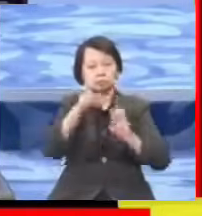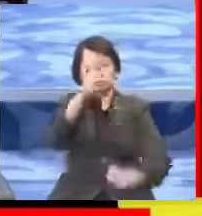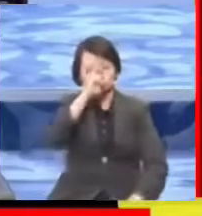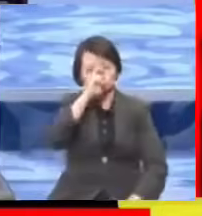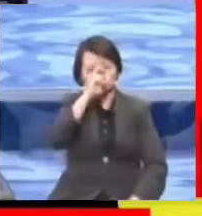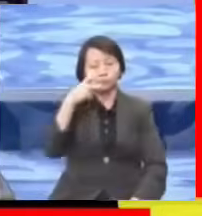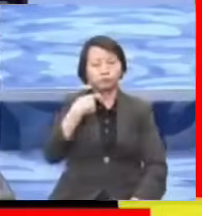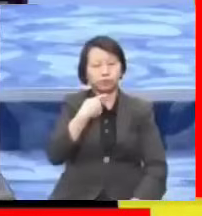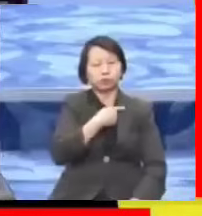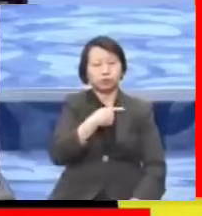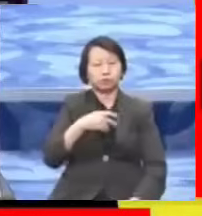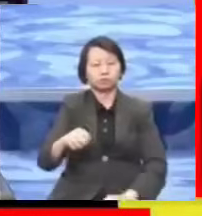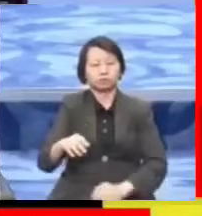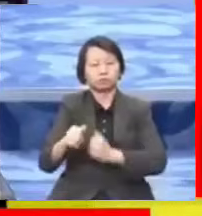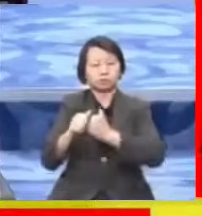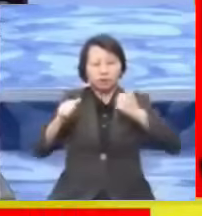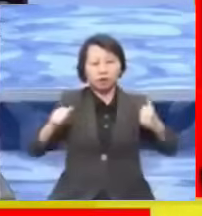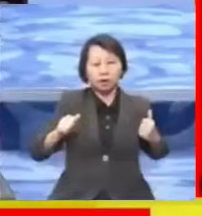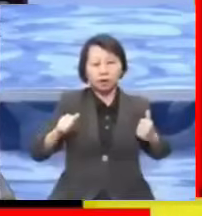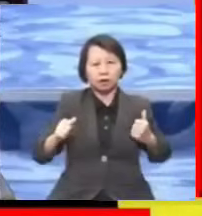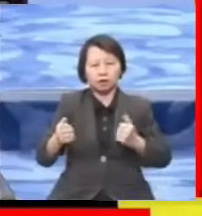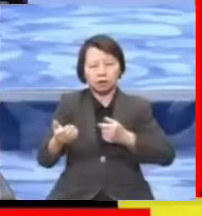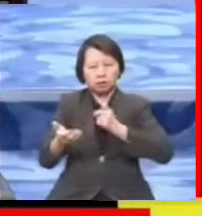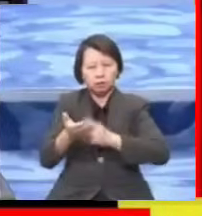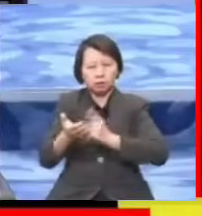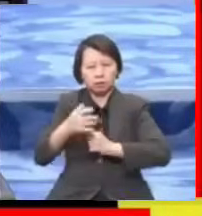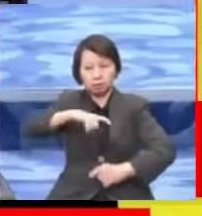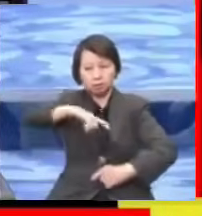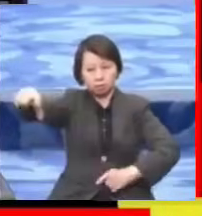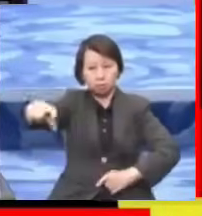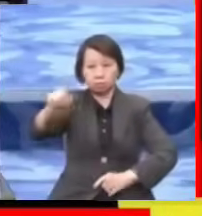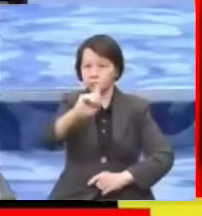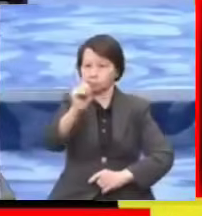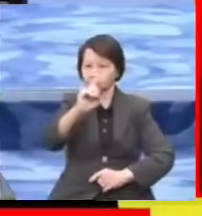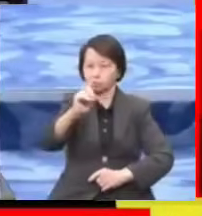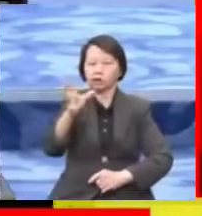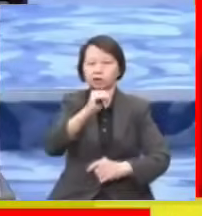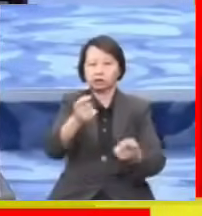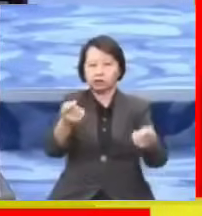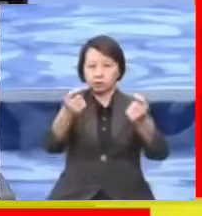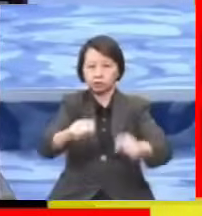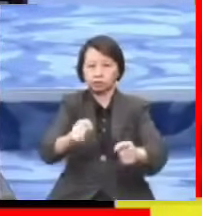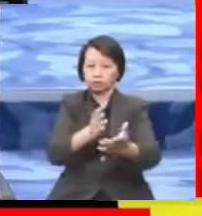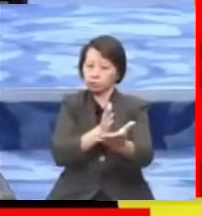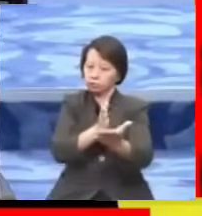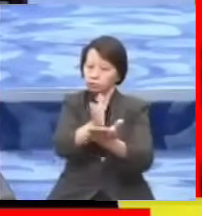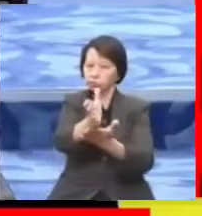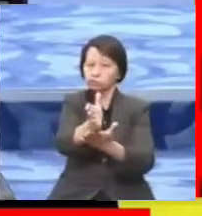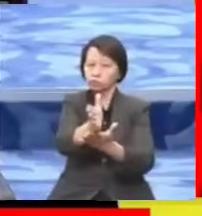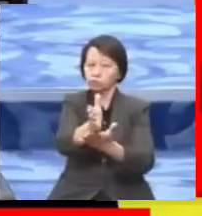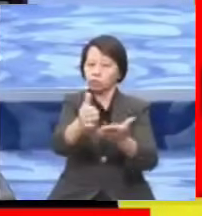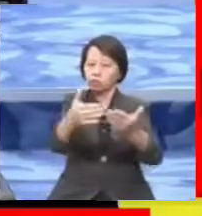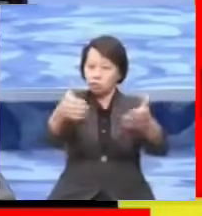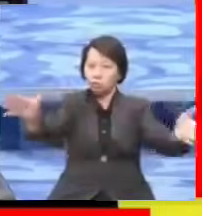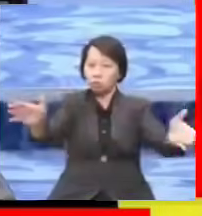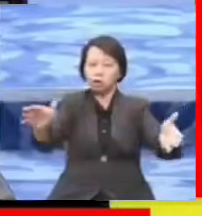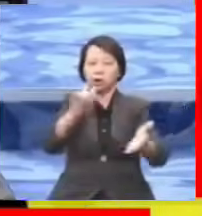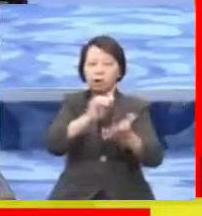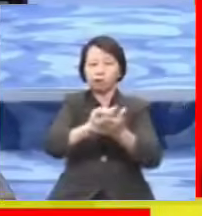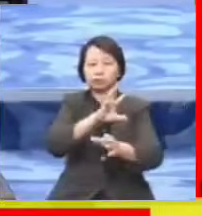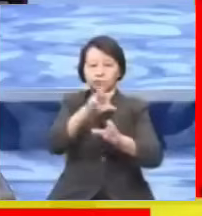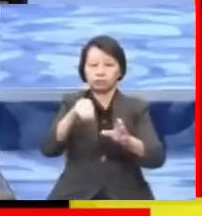kita mengelak perundingan terus dan tender yang lebih telus, itu menyebabkan